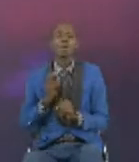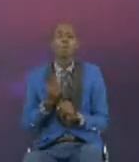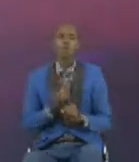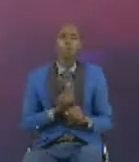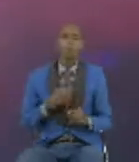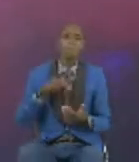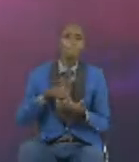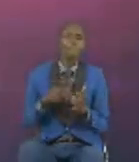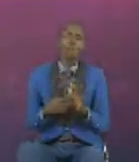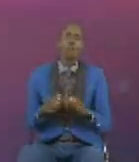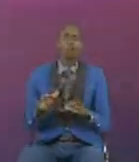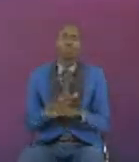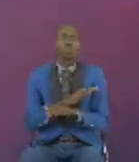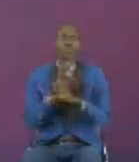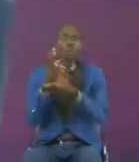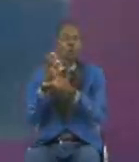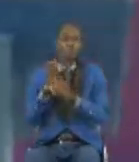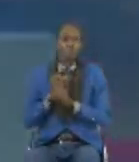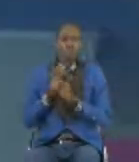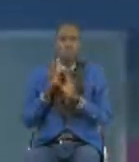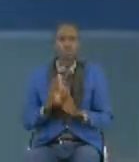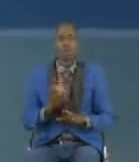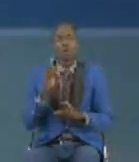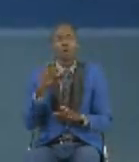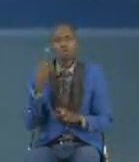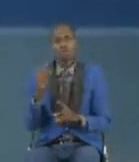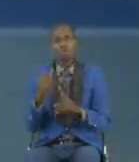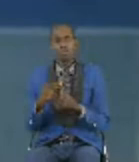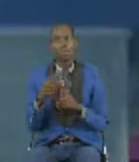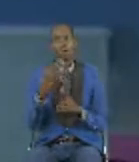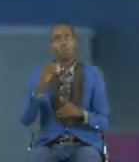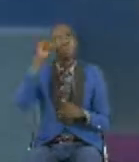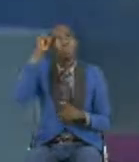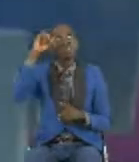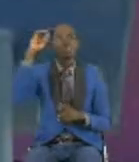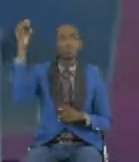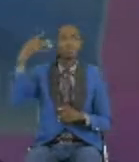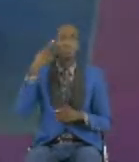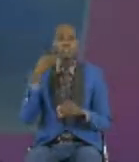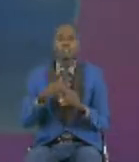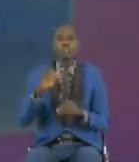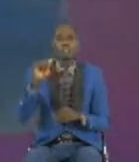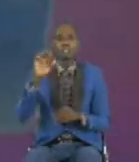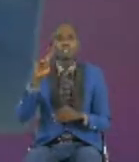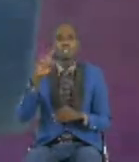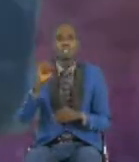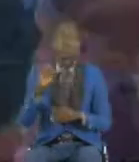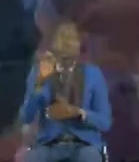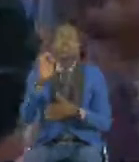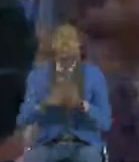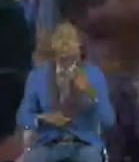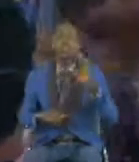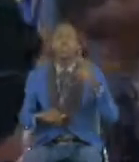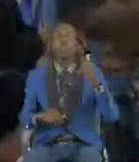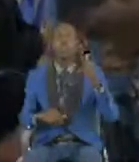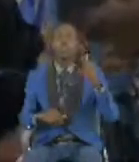à posséder de façon objective les merveilles de sa grâce. Acte 14, verset 3. Acte 14,